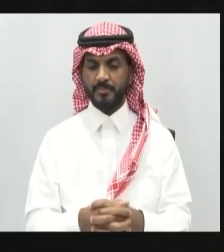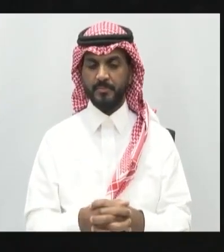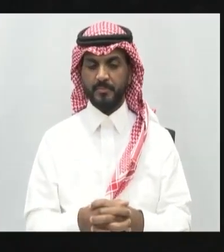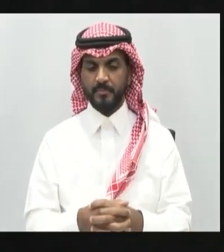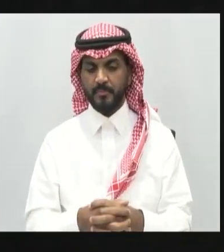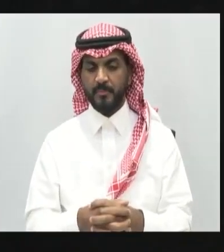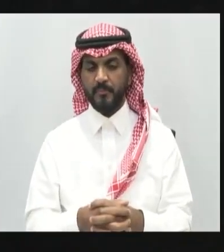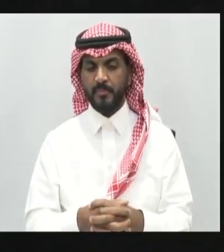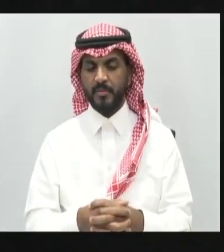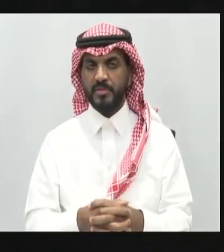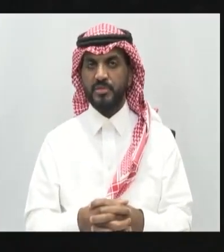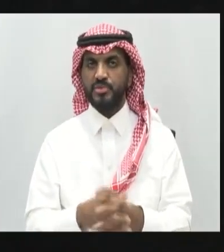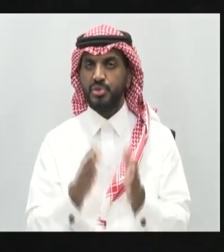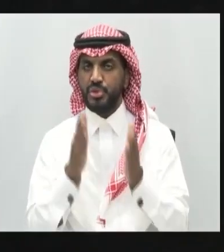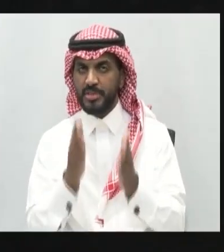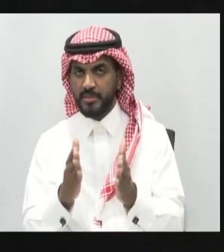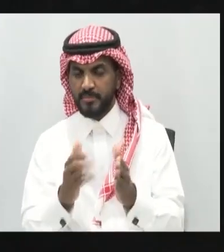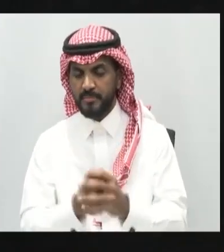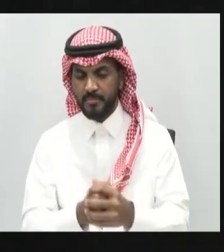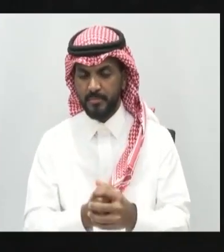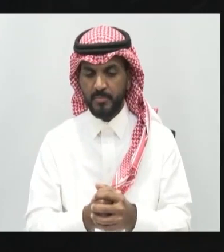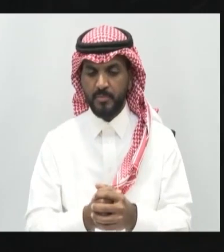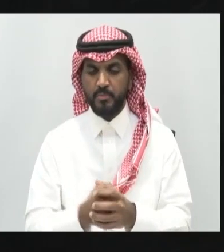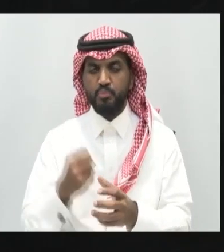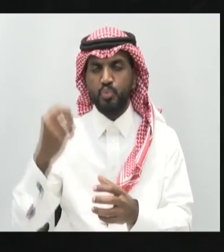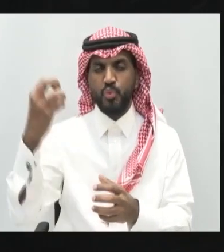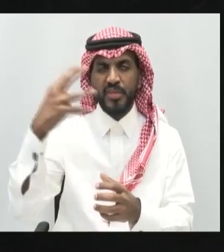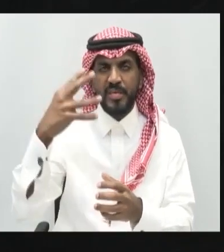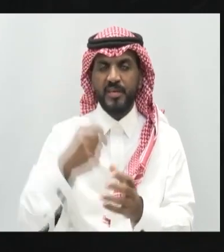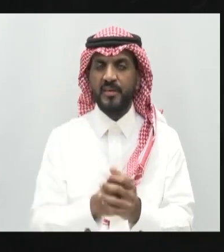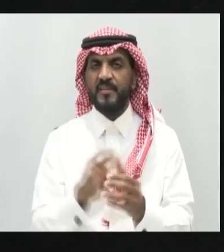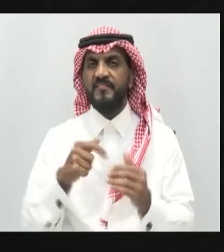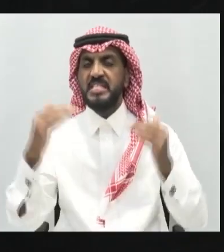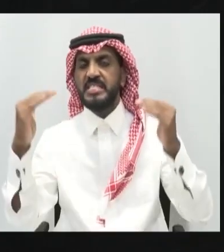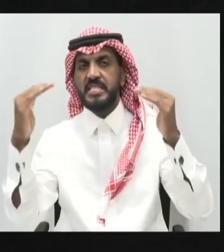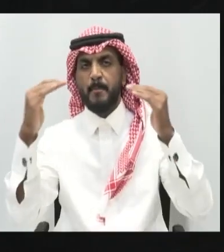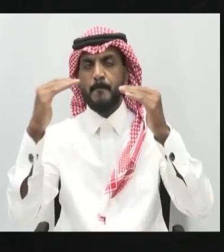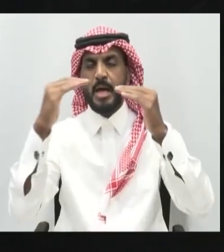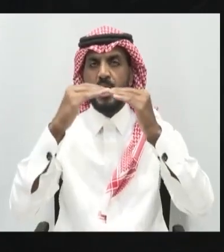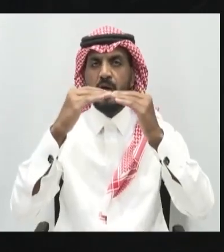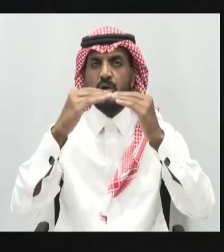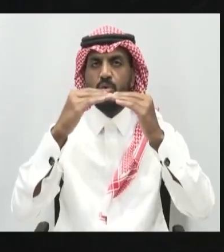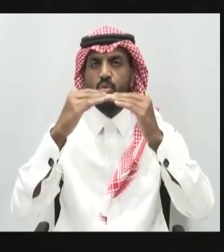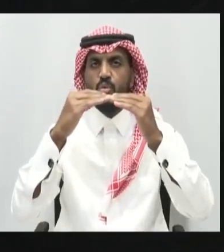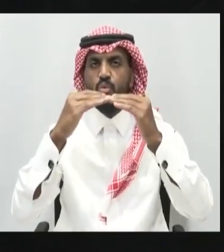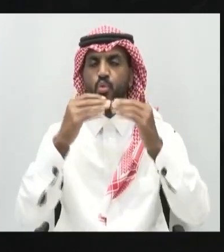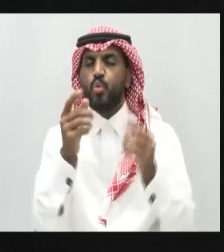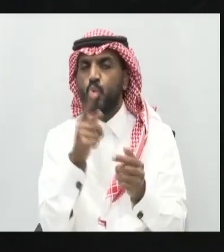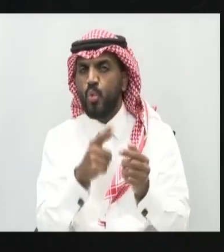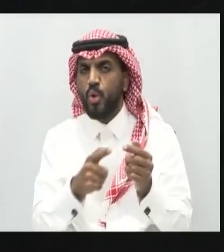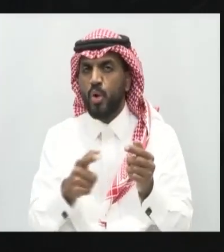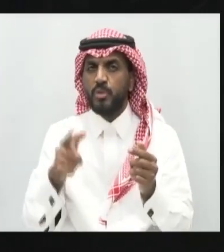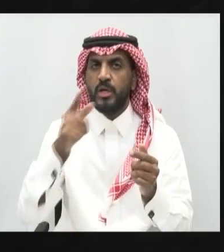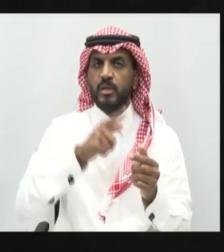احسنتم يعني جسم خلاص يضي في السماء جسم كروي يضيء في